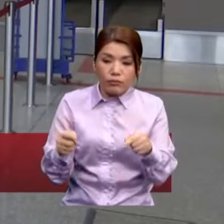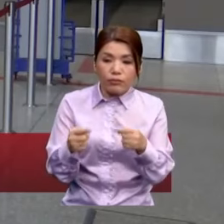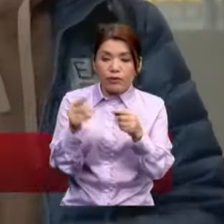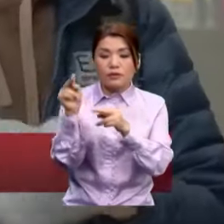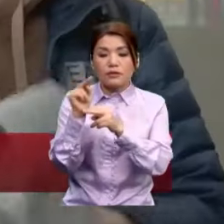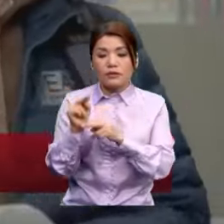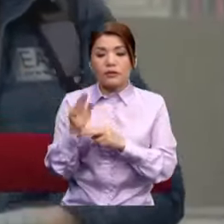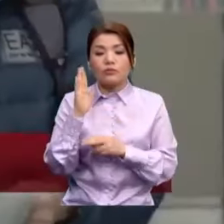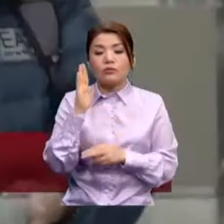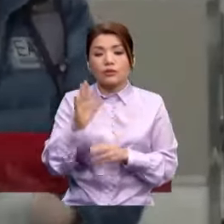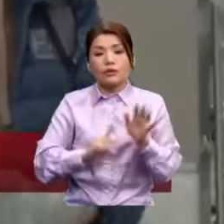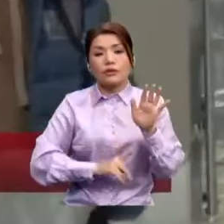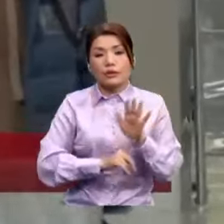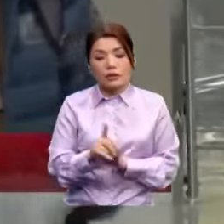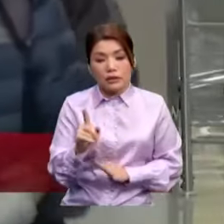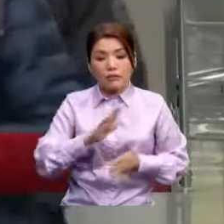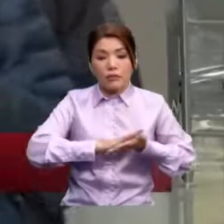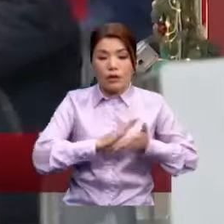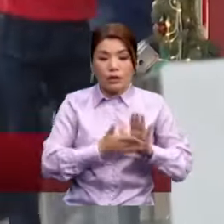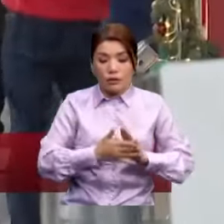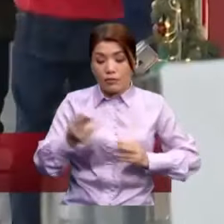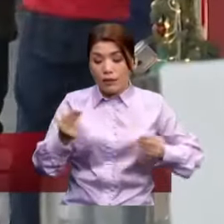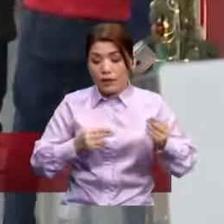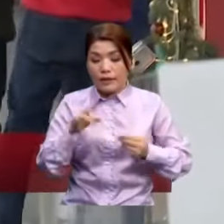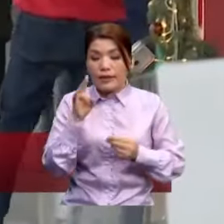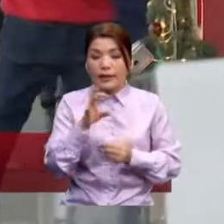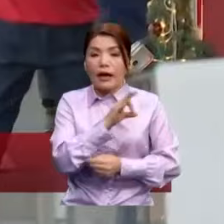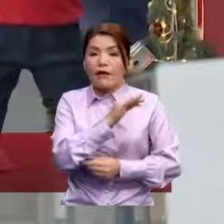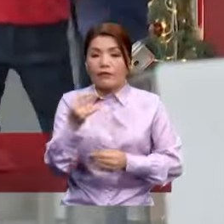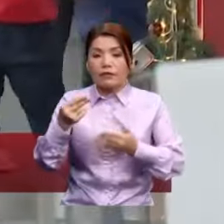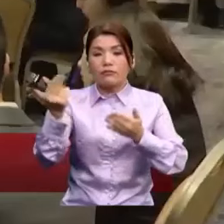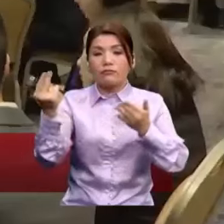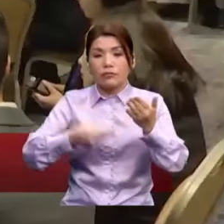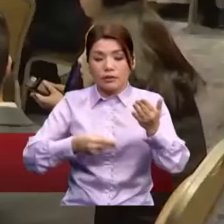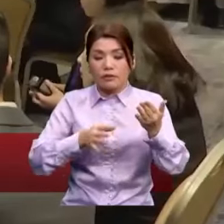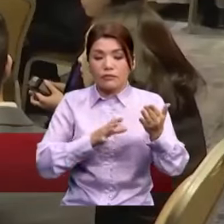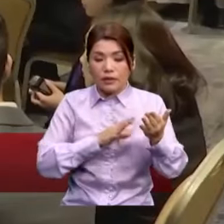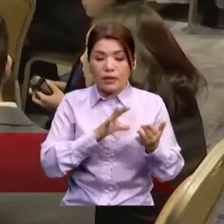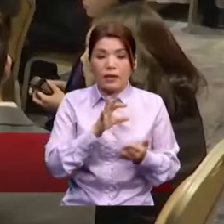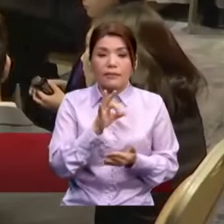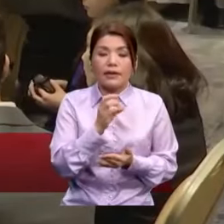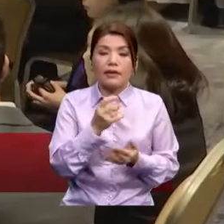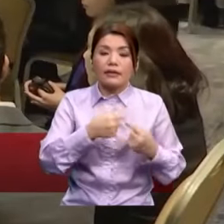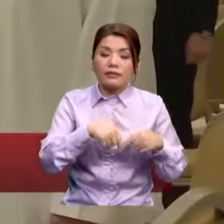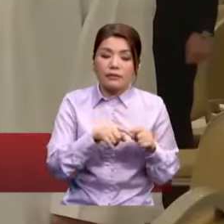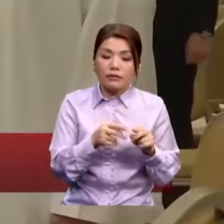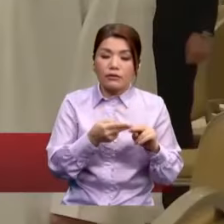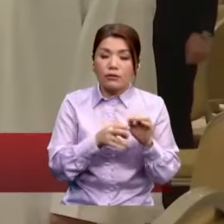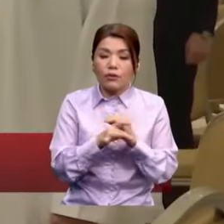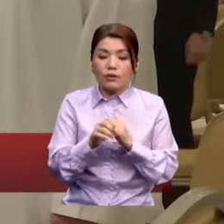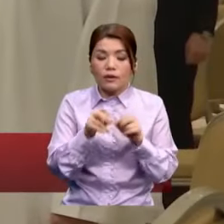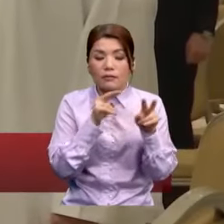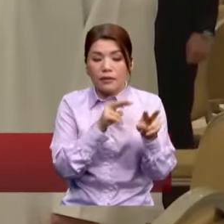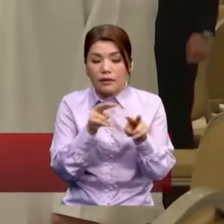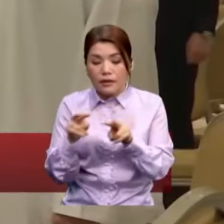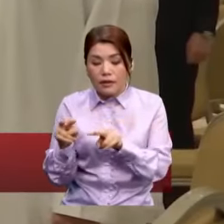бастамақ. Екі ел арасындағы келісім шартқа қараша айында ресми түрде қол қойылды. Біріккен Араб Әмірліктері әзірге әуежайымызда бақылау